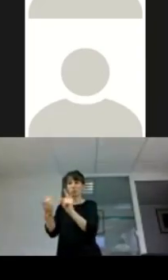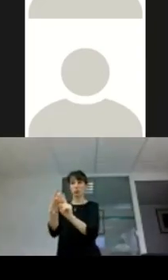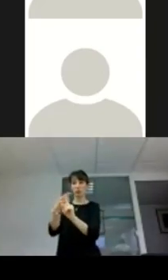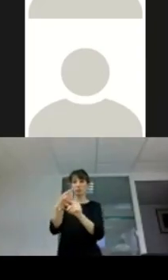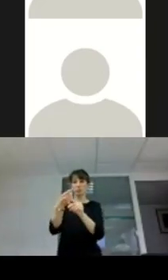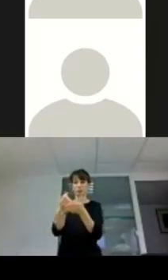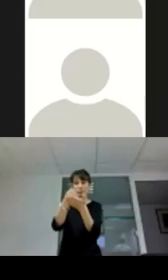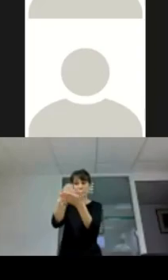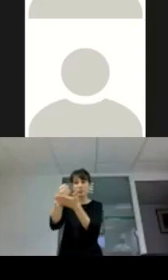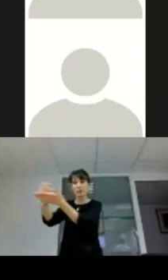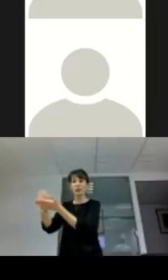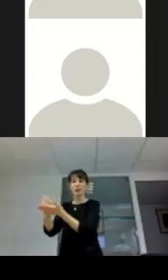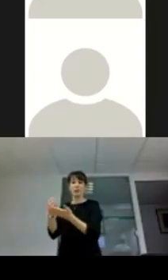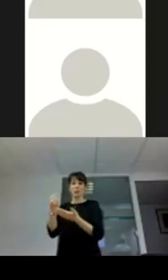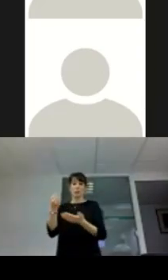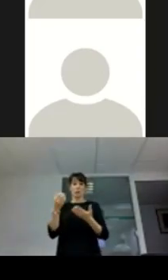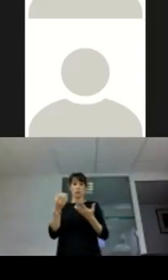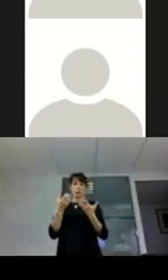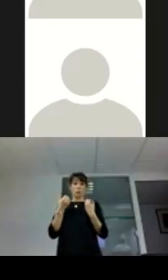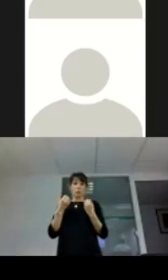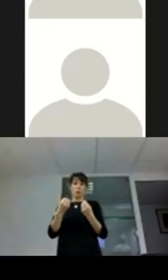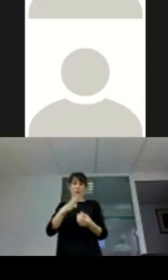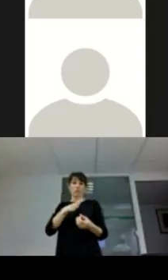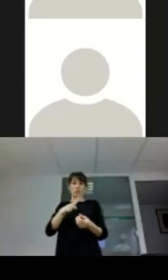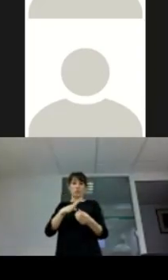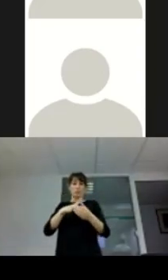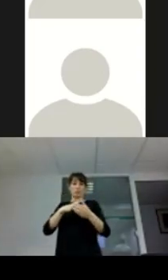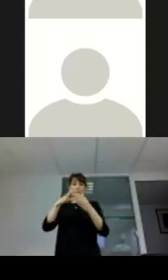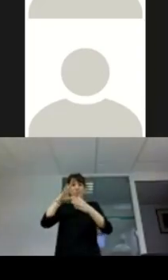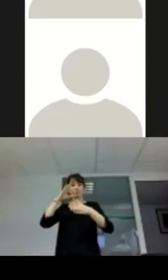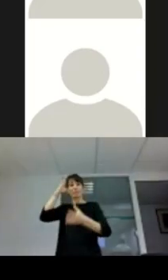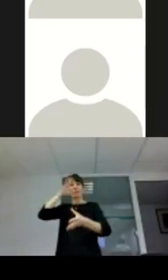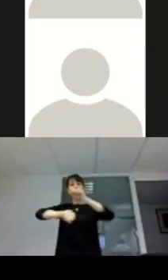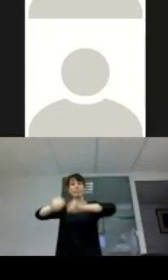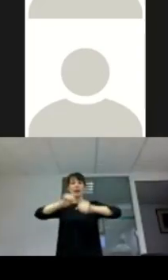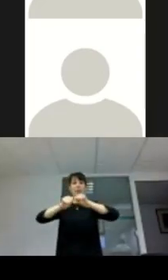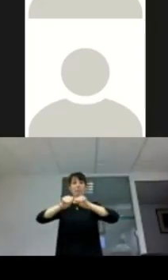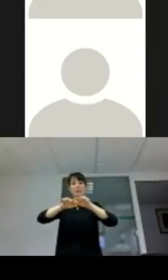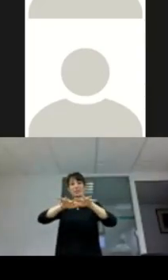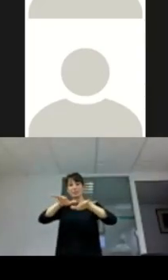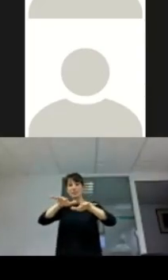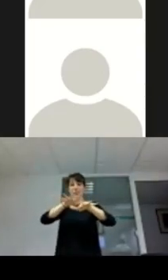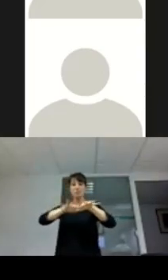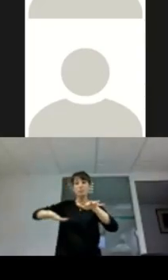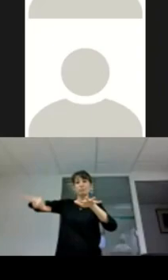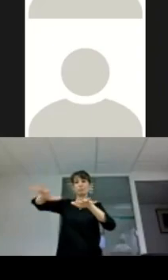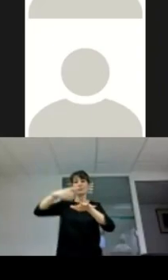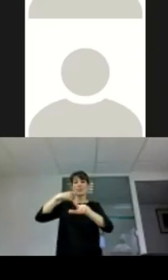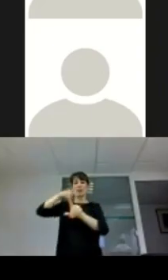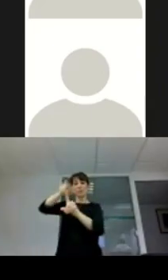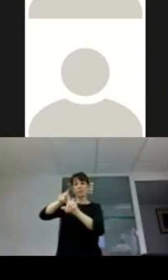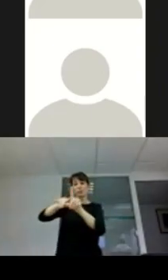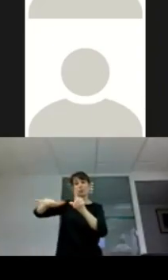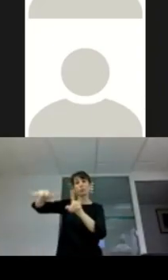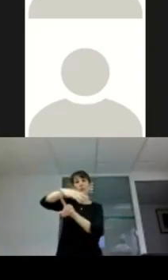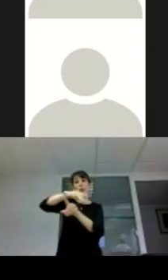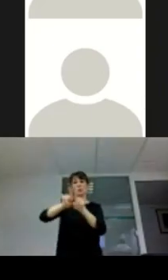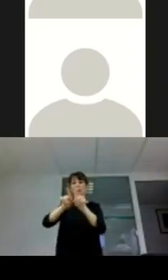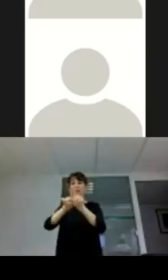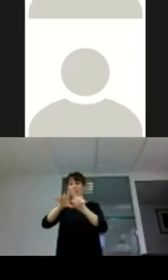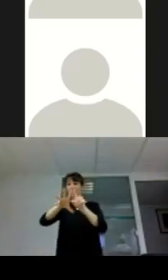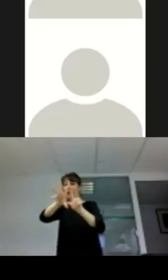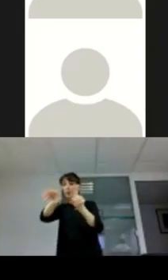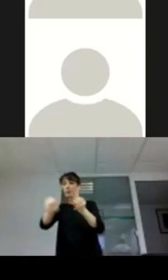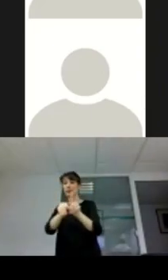du patient, parce que aujourd'hui, avec tout le déploiement des thérapies systémiques, on sait que quand